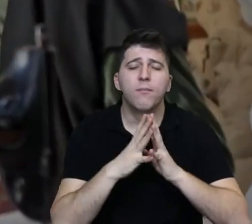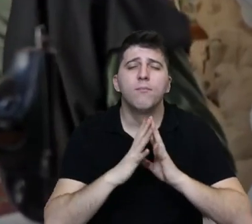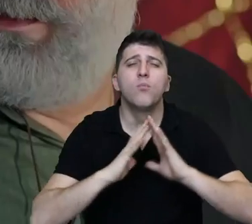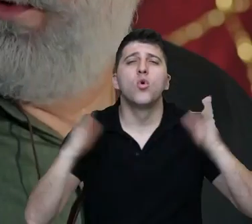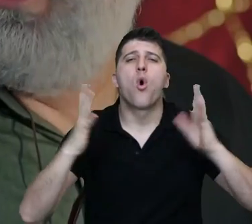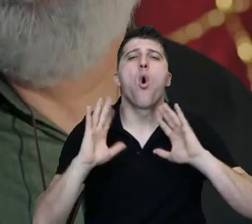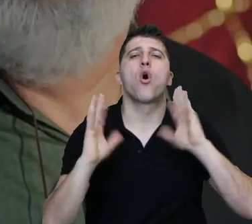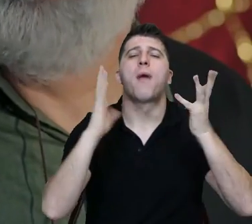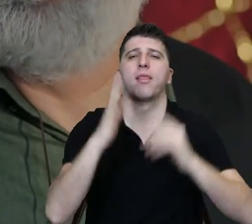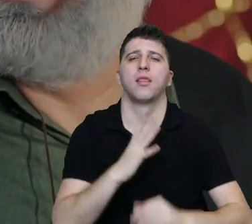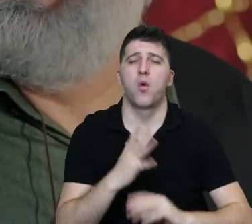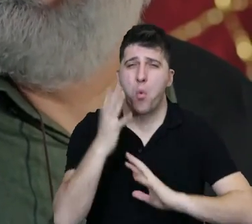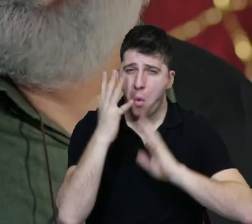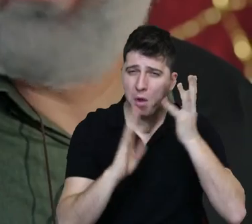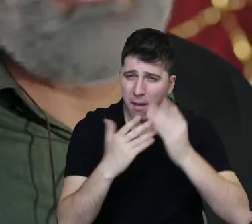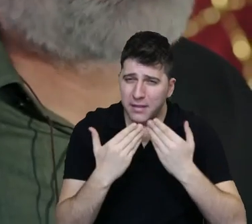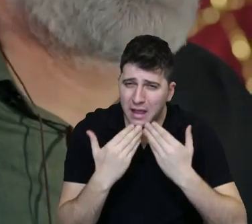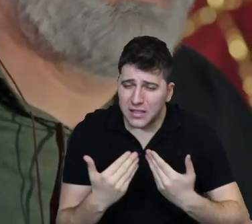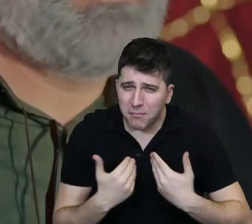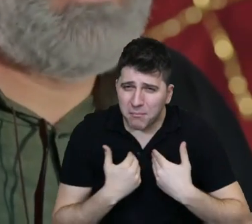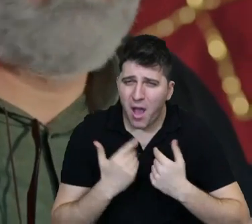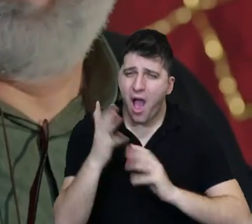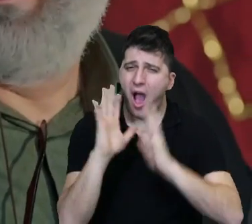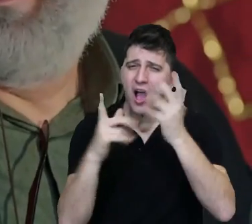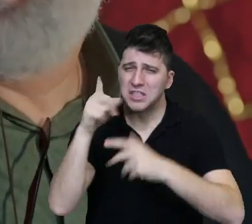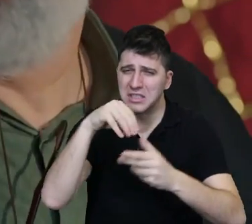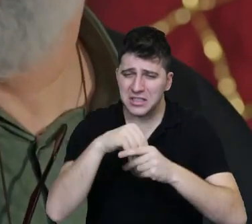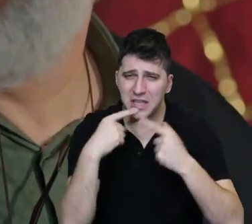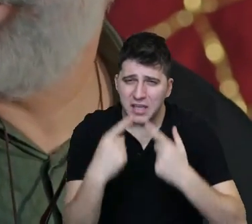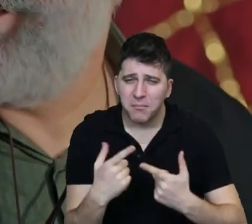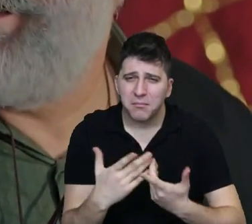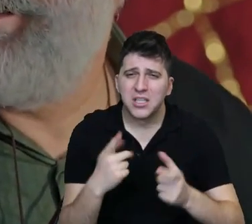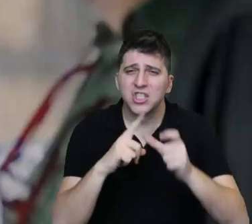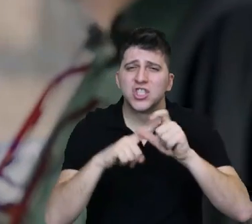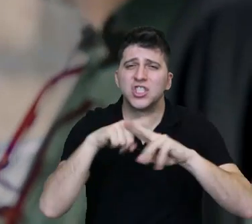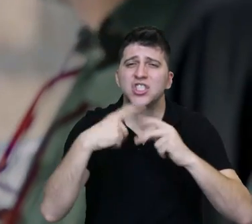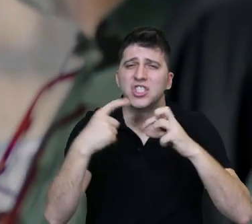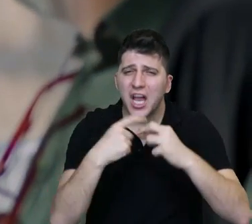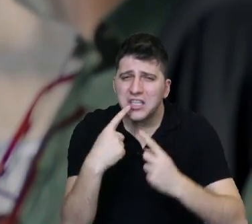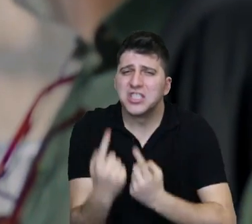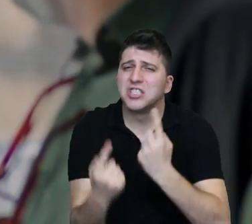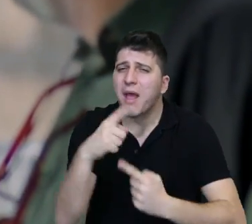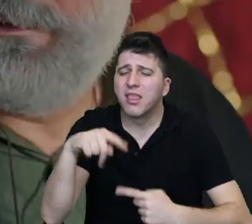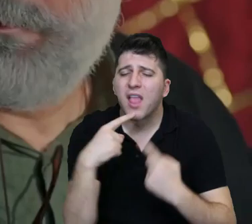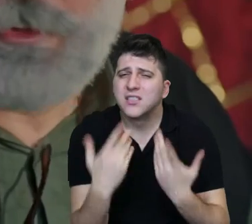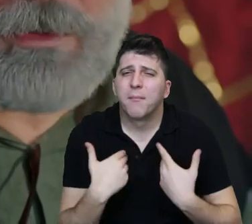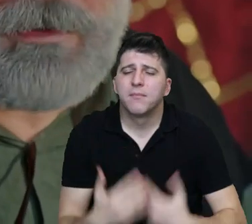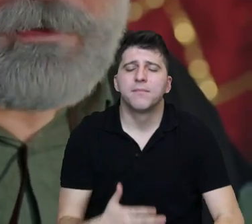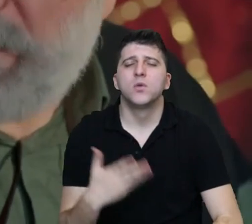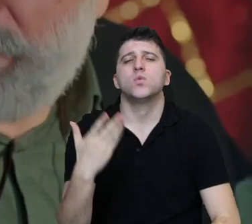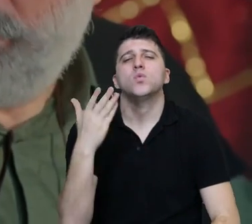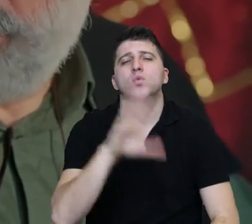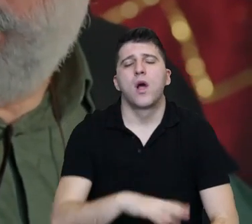orman. Orman mı desem, ağaçlık mı desem? Çayır mı desem, çimen mi desem?